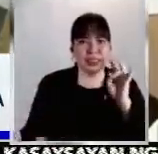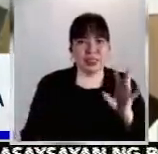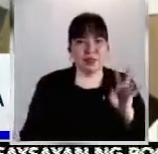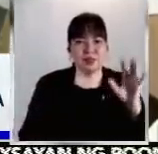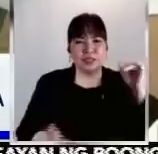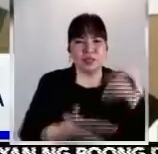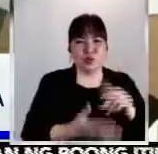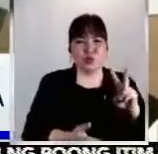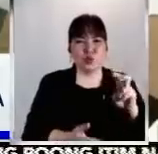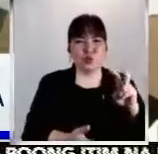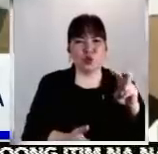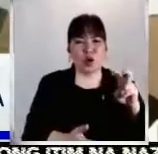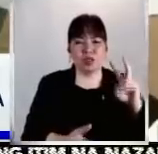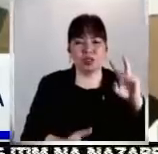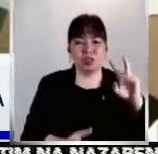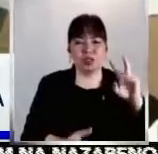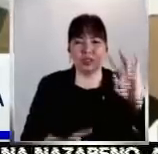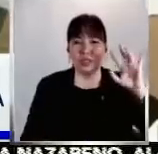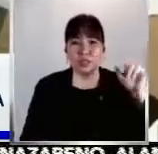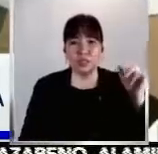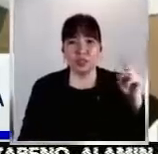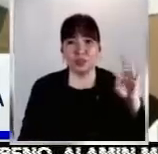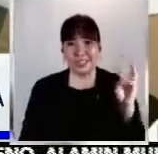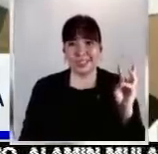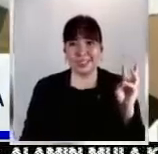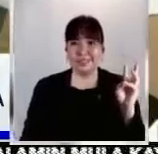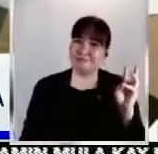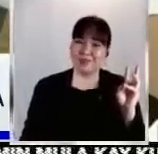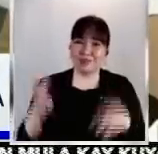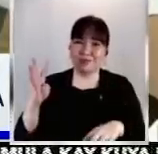17,200 by the January 6.